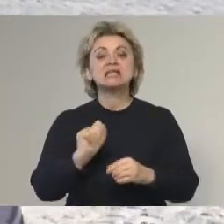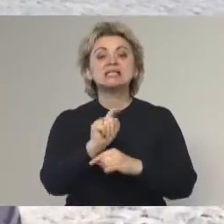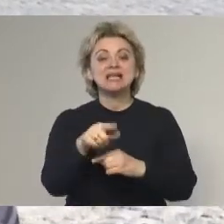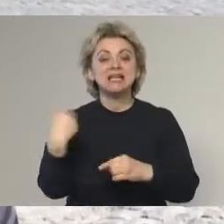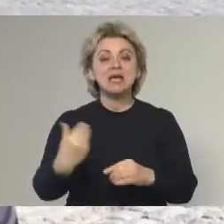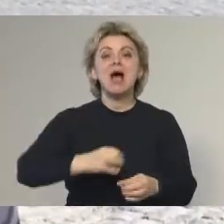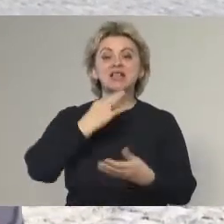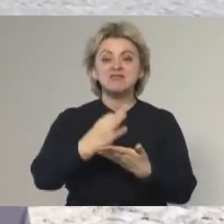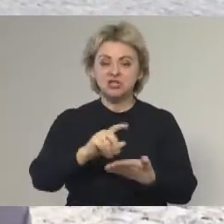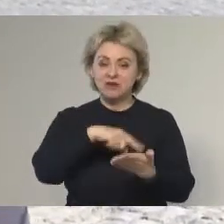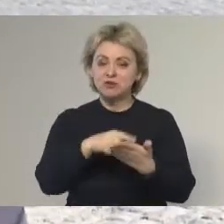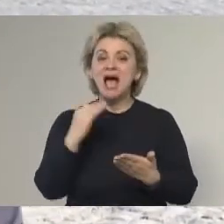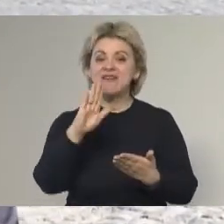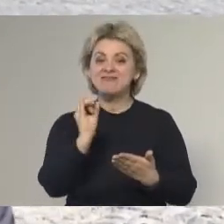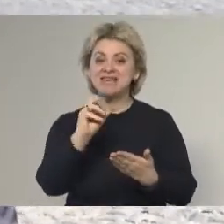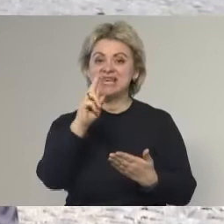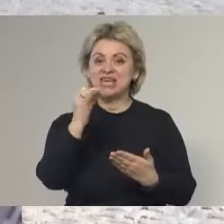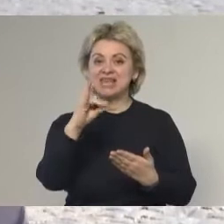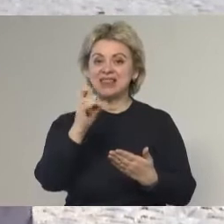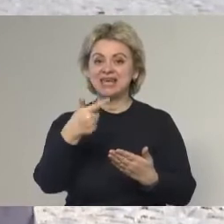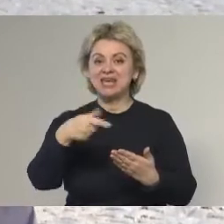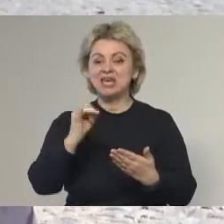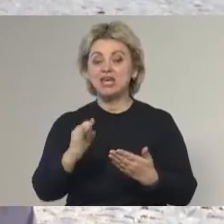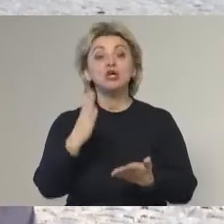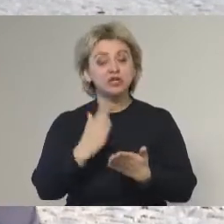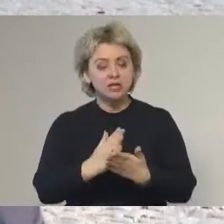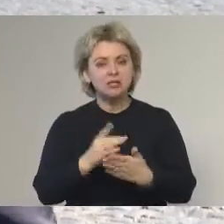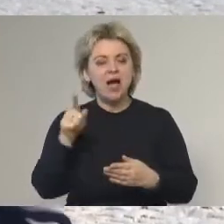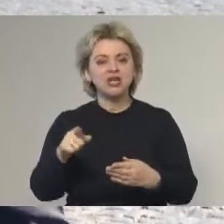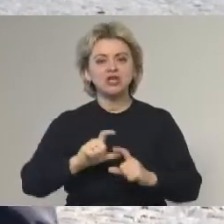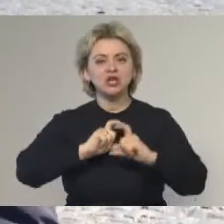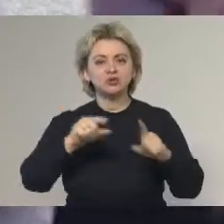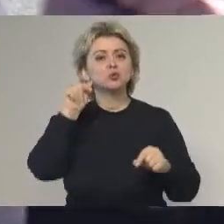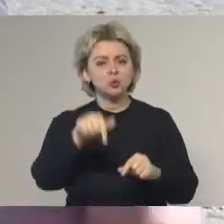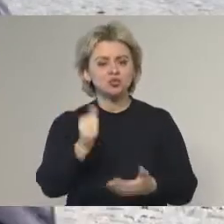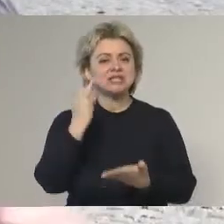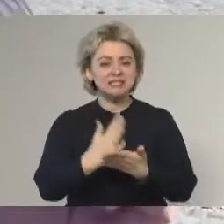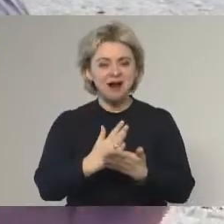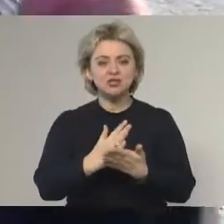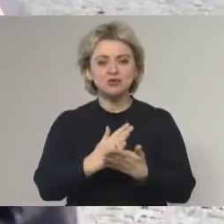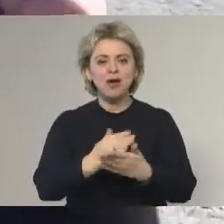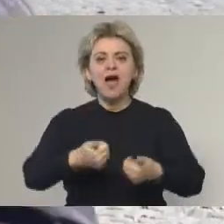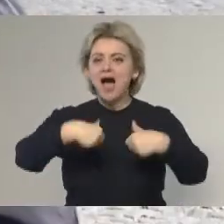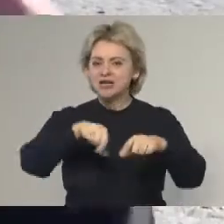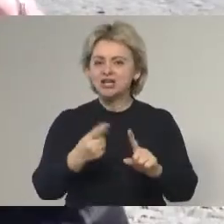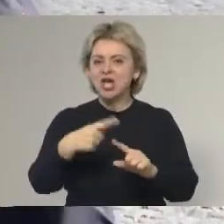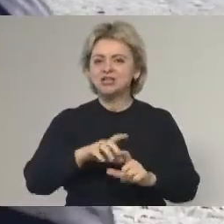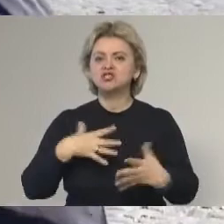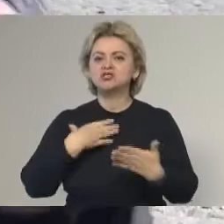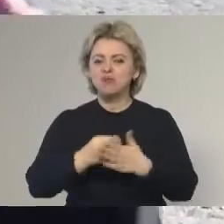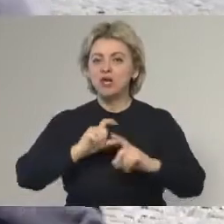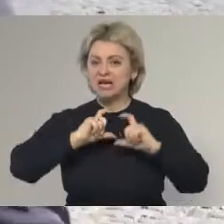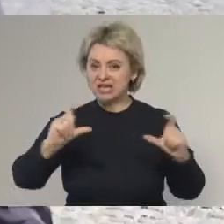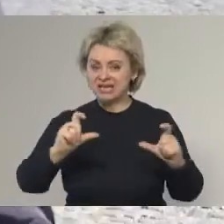задала им ответный вопрос. А викинги есть? Они издали, тут же организовали этот свой